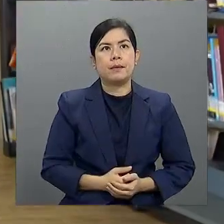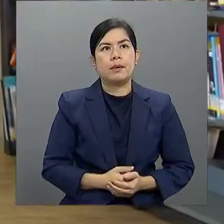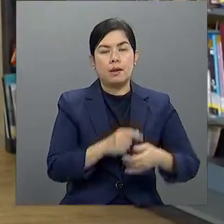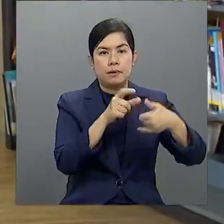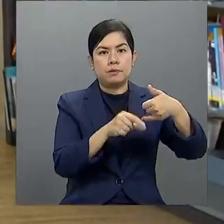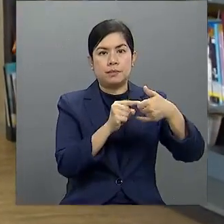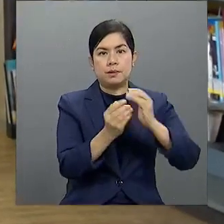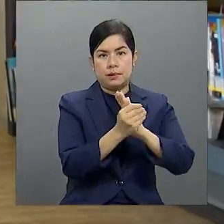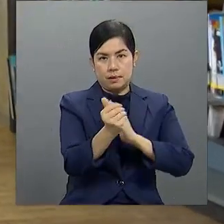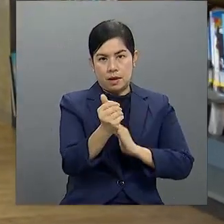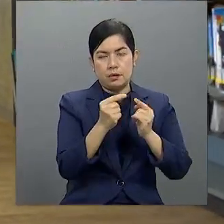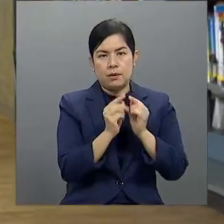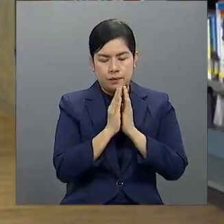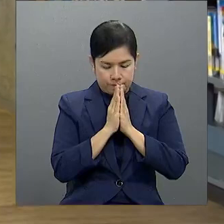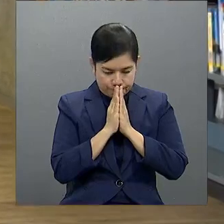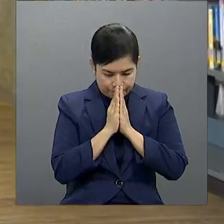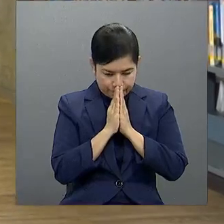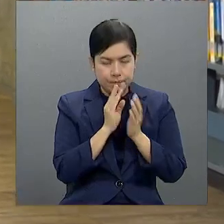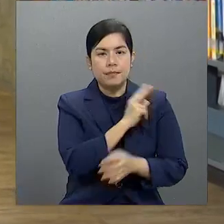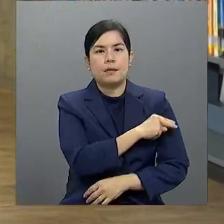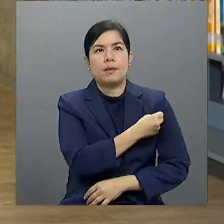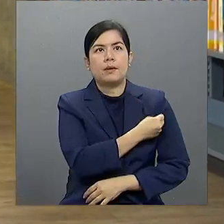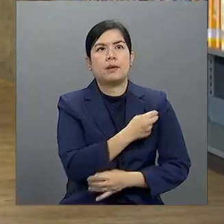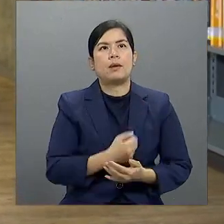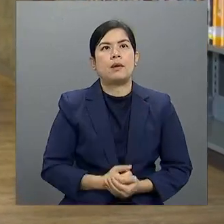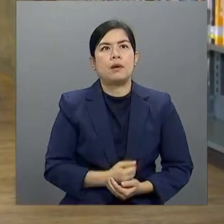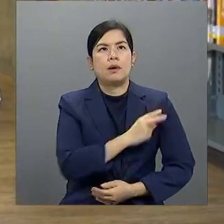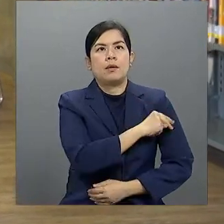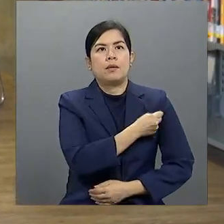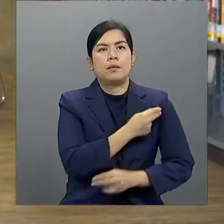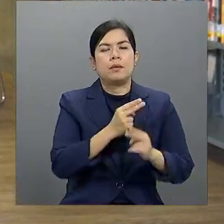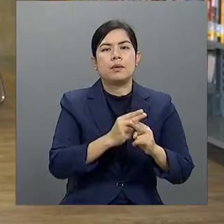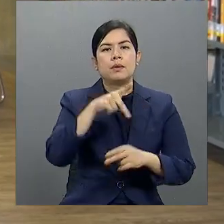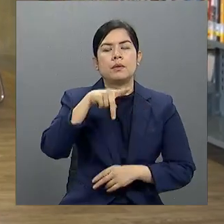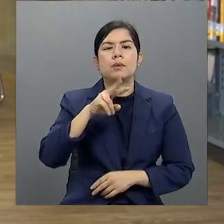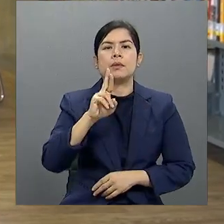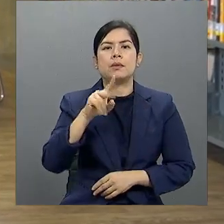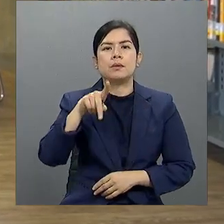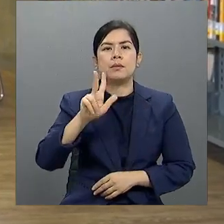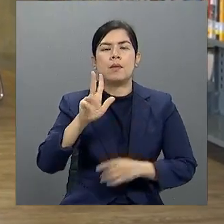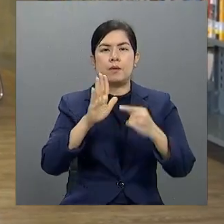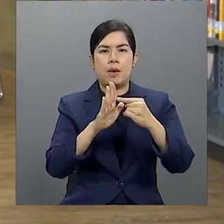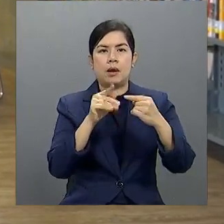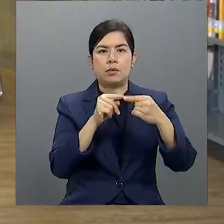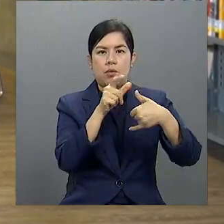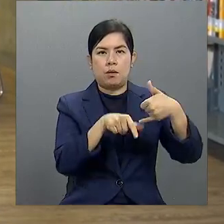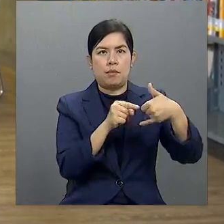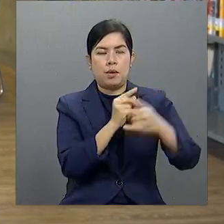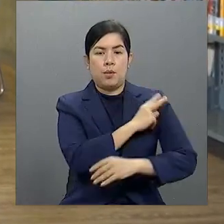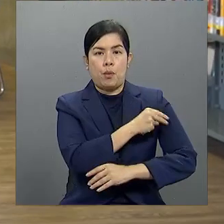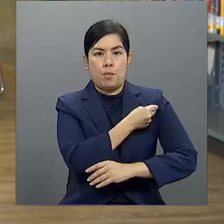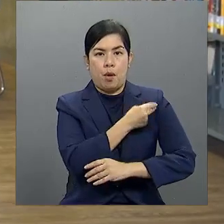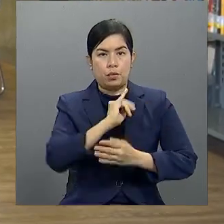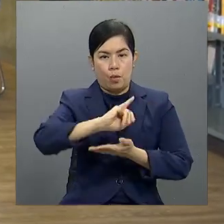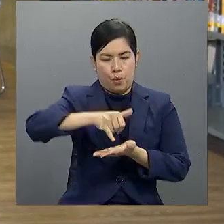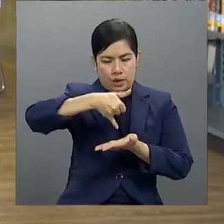อครับคุณผู้ชมครับนี่คือคุณหมอพรพาเลิศอุตสาหกูลนะครับเป็นแพทย์เวชศาสตร์ฟื้นฟูจากโรงพยาบาลจุฬาภรณ์นะ